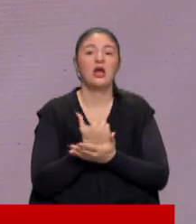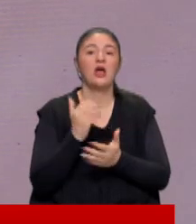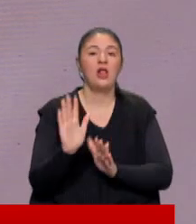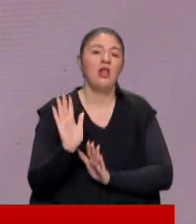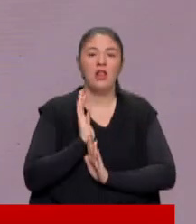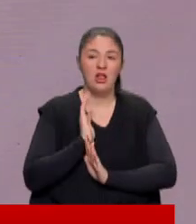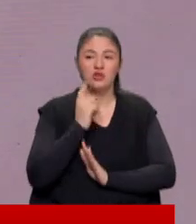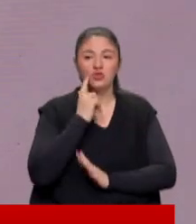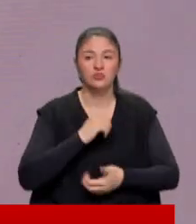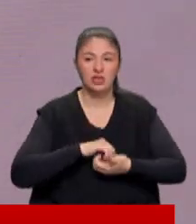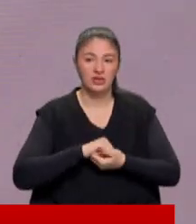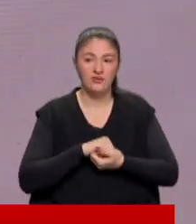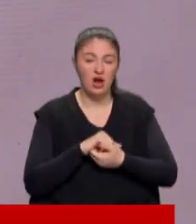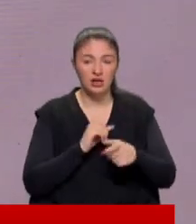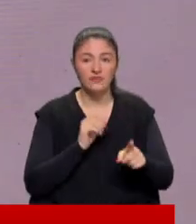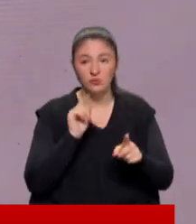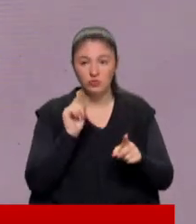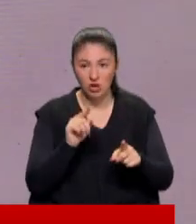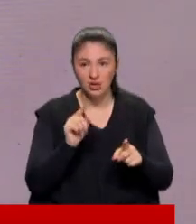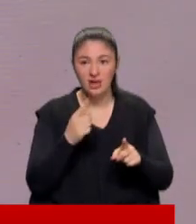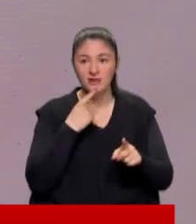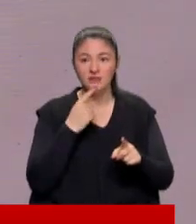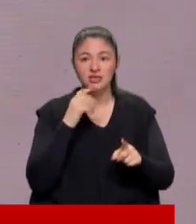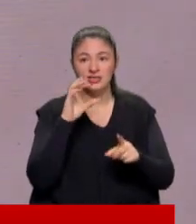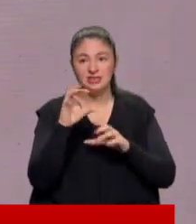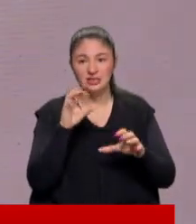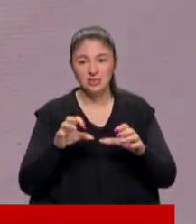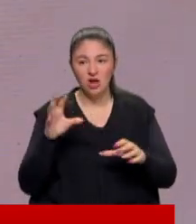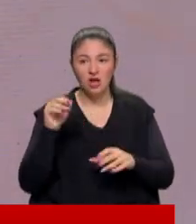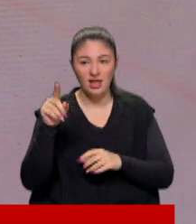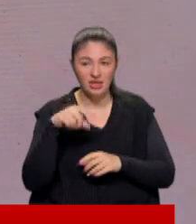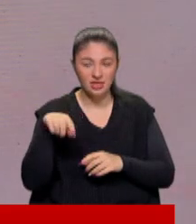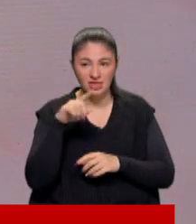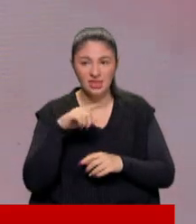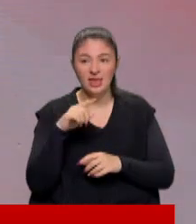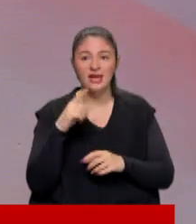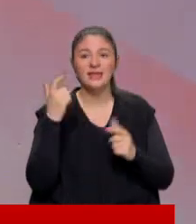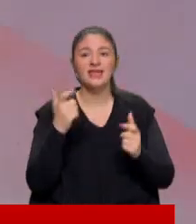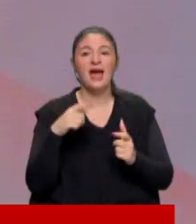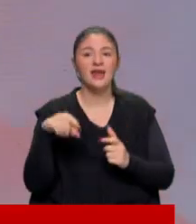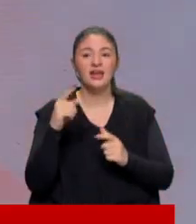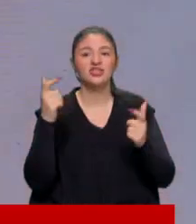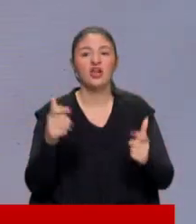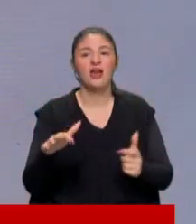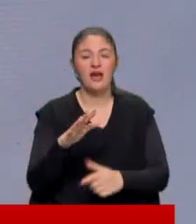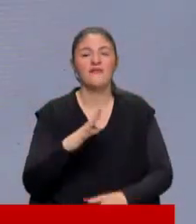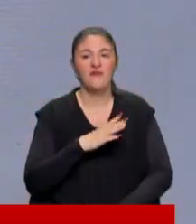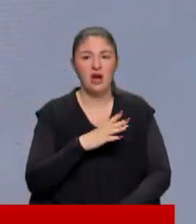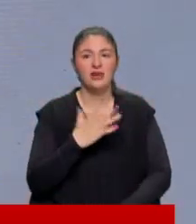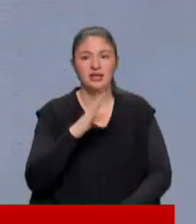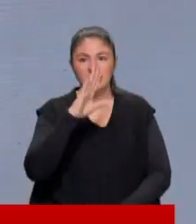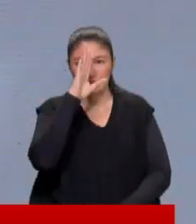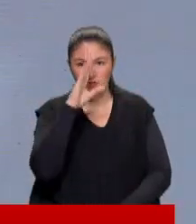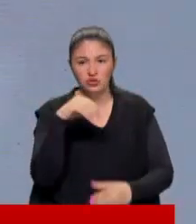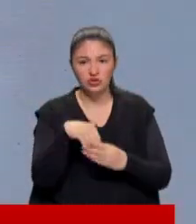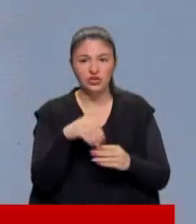kalıyor Cumhur İttifakı ve burada kırmızı işaretlenmiş olan yerler, şehirler de var. Yani